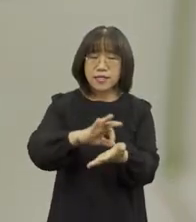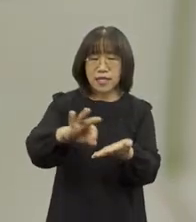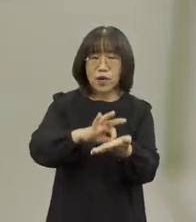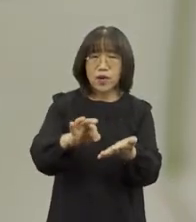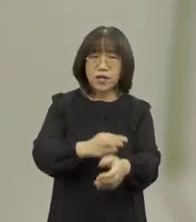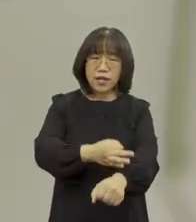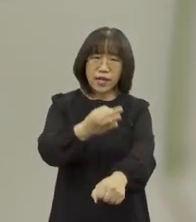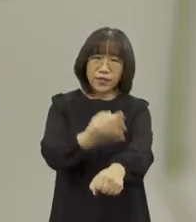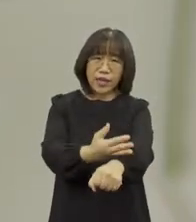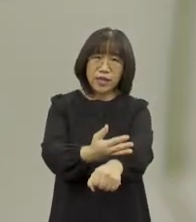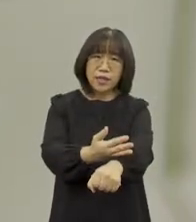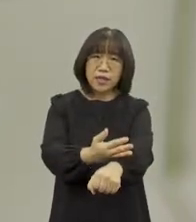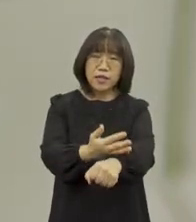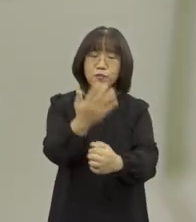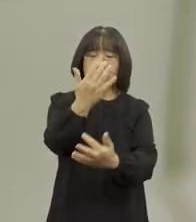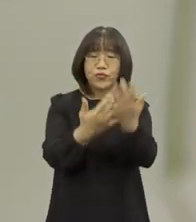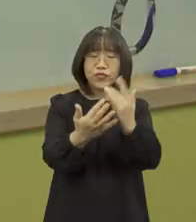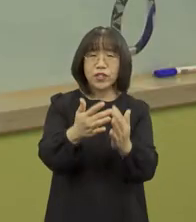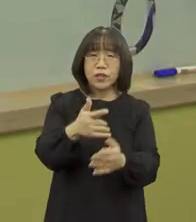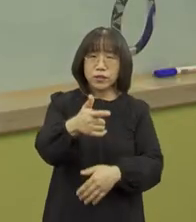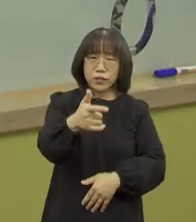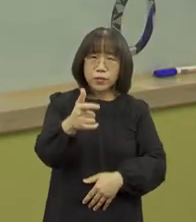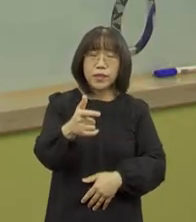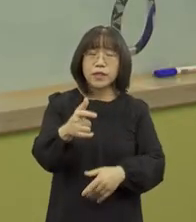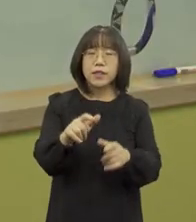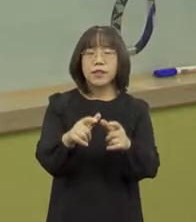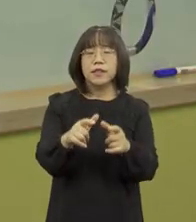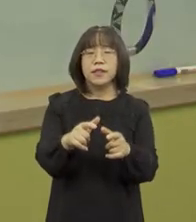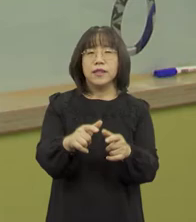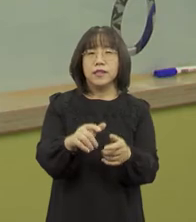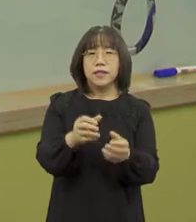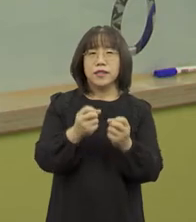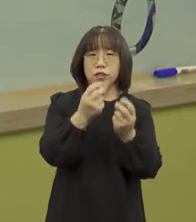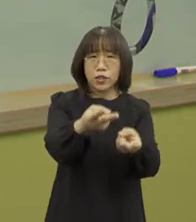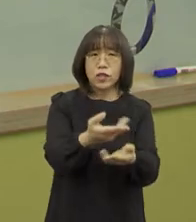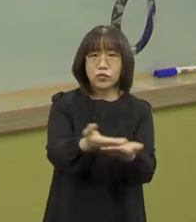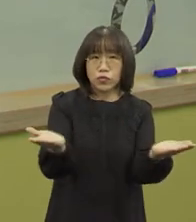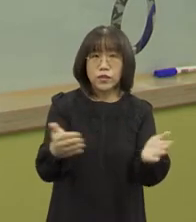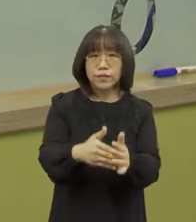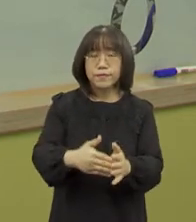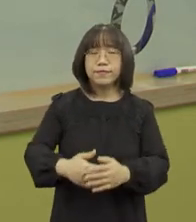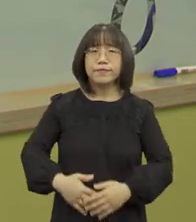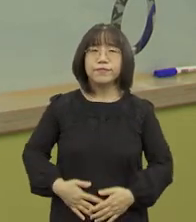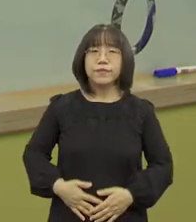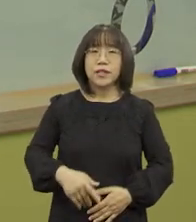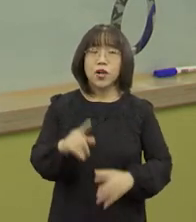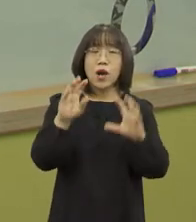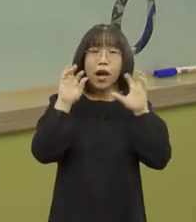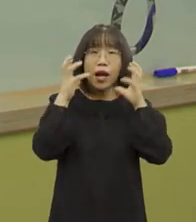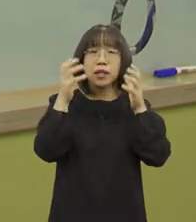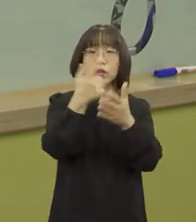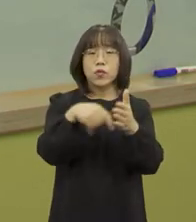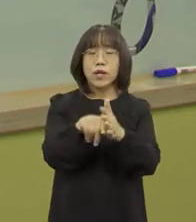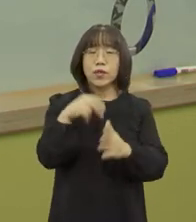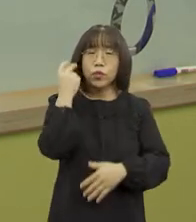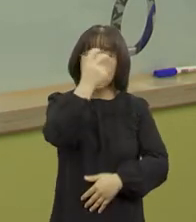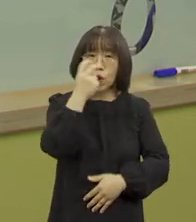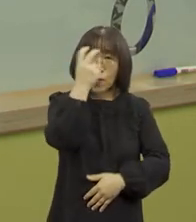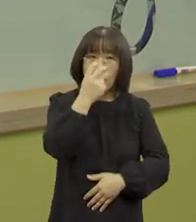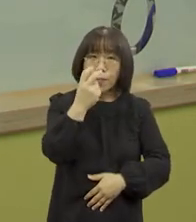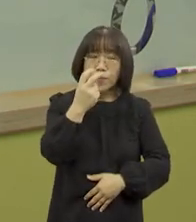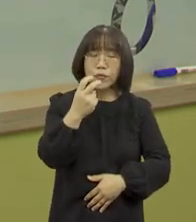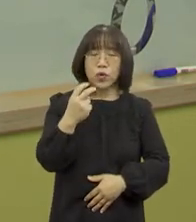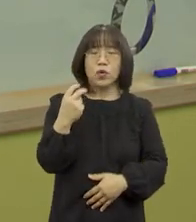쉬운 스프레이형 가정용 소화기를 가구별로 한 개씩 전달했습니다. 또한 아동들의 돌봄 공백